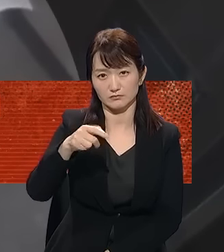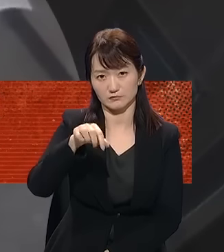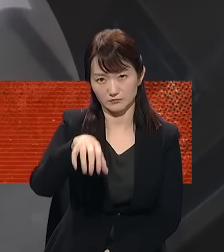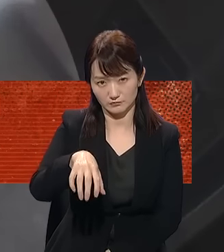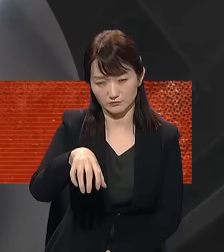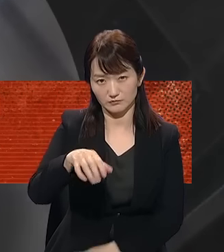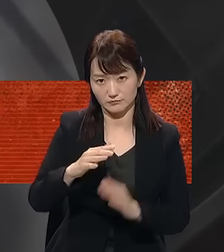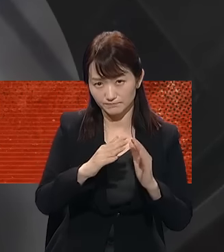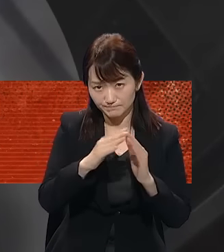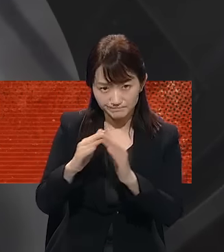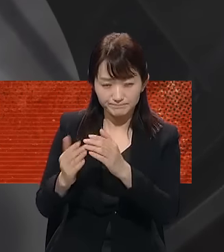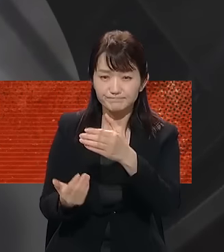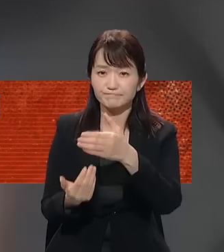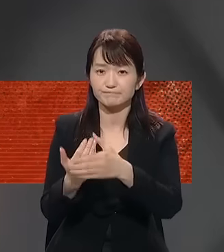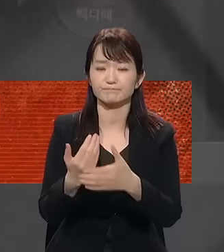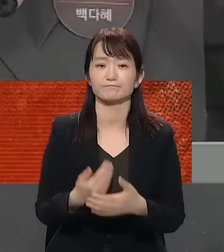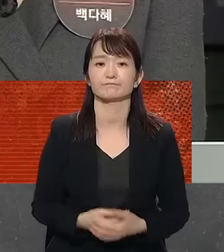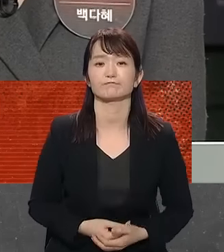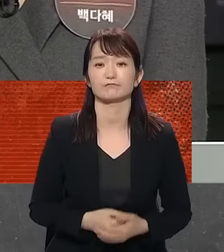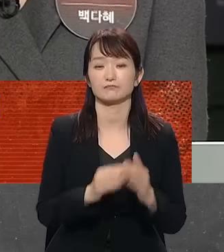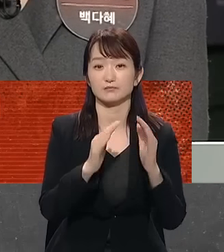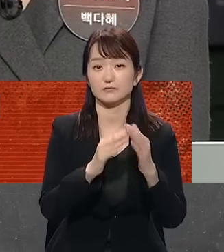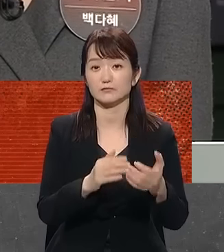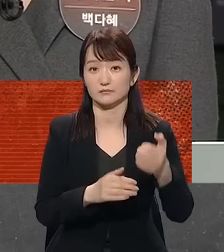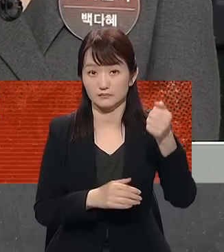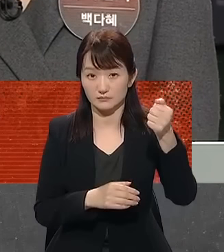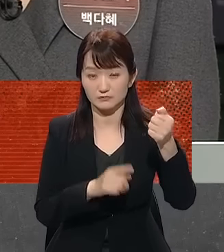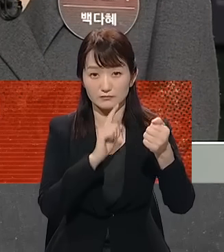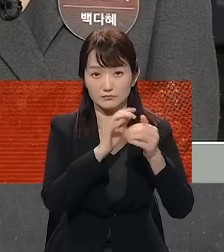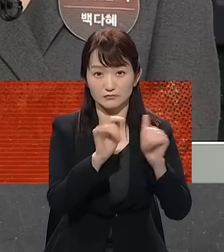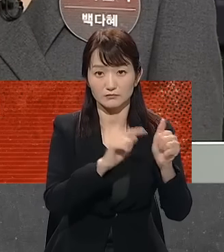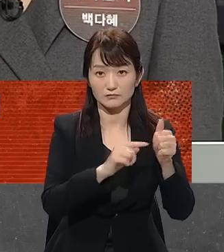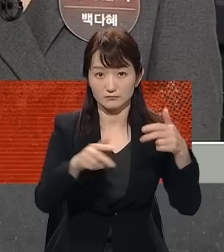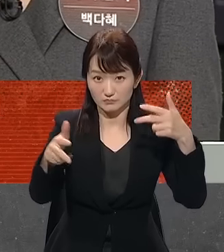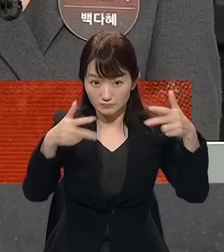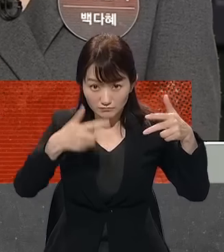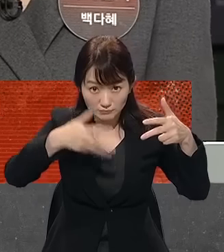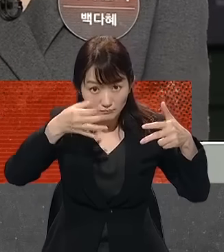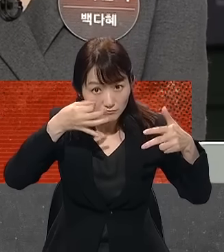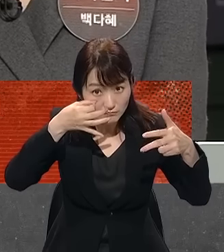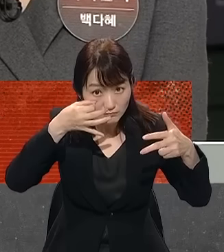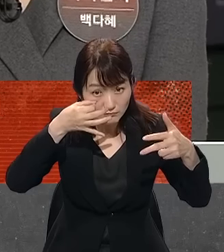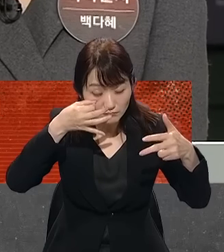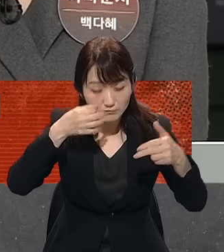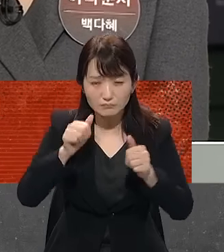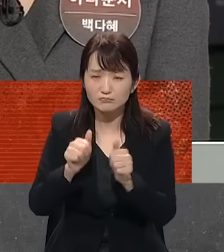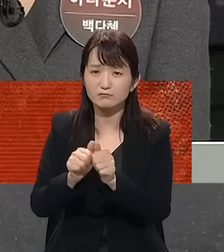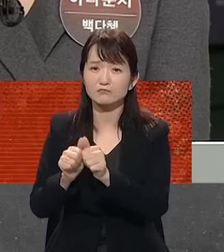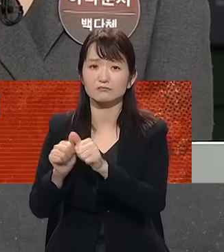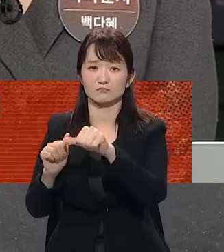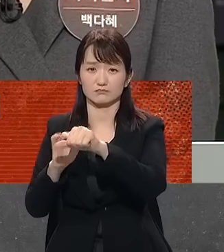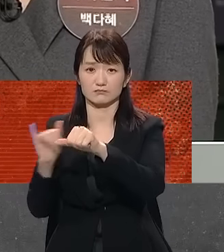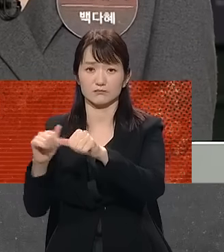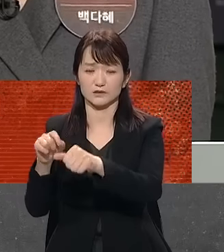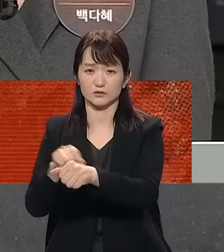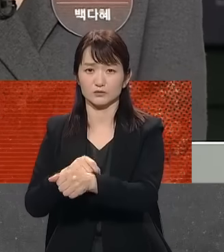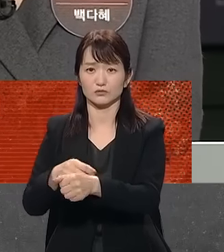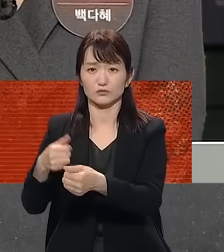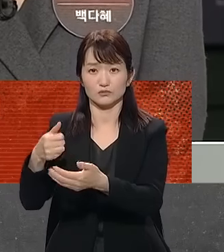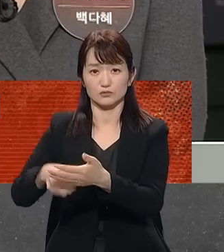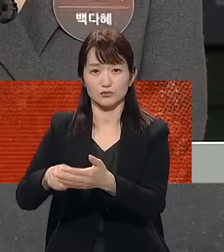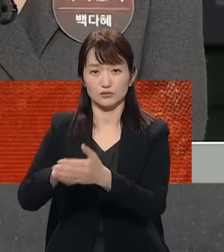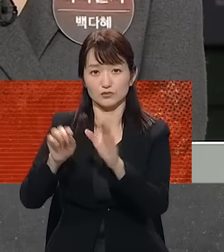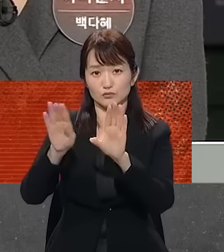주택에서 발생한 사건입니다이 주택의 소유주인 제보자가 CCTV 영상을 보던 중에 우연히 남성 다섯 명이 특수 장비로